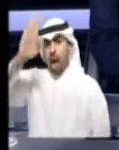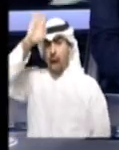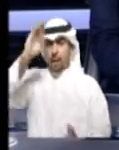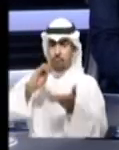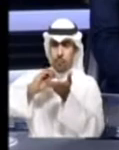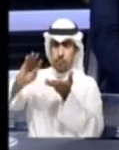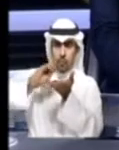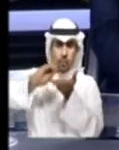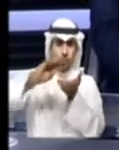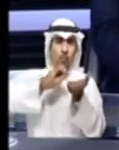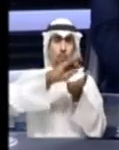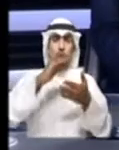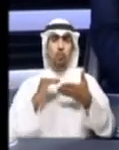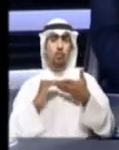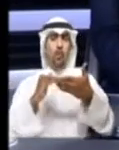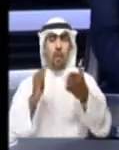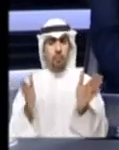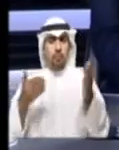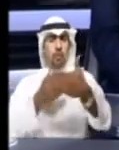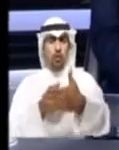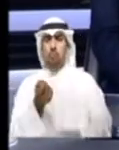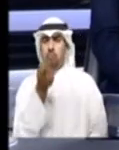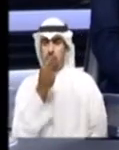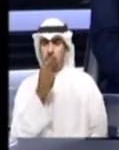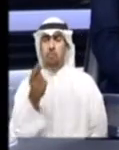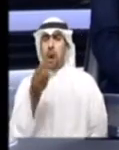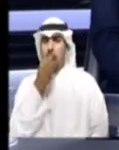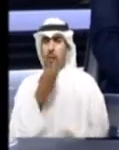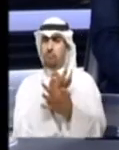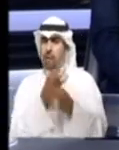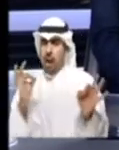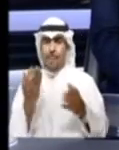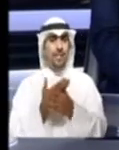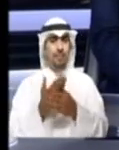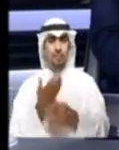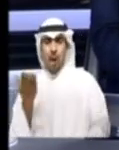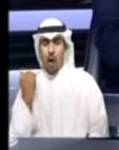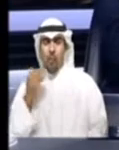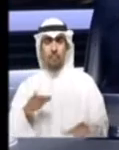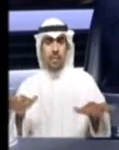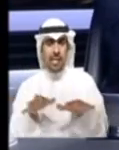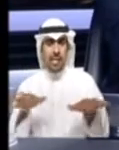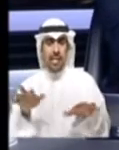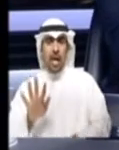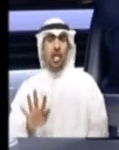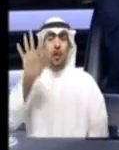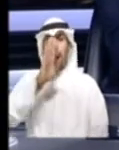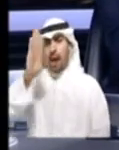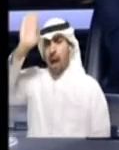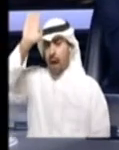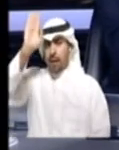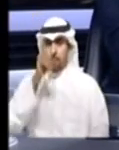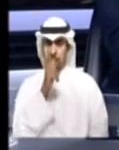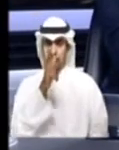من الزلزال الذي ضرب مؤخرا محافظتي السليمانية وحلبجة شمال العراق. نعم، وأكد رئيس